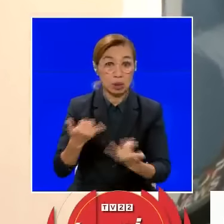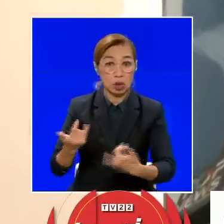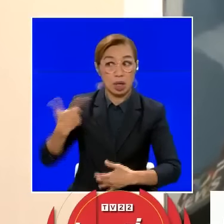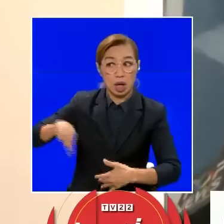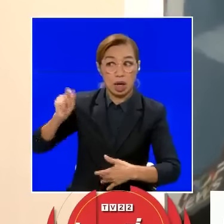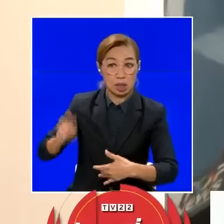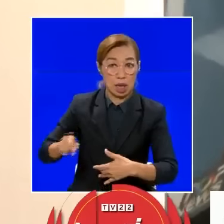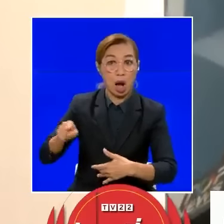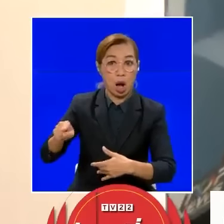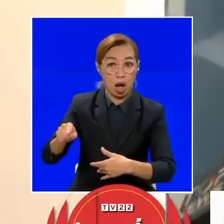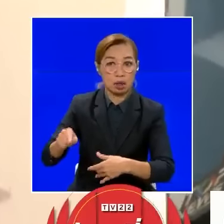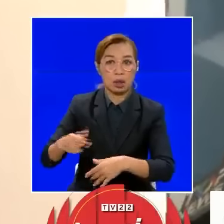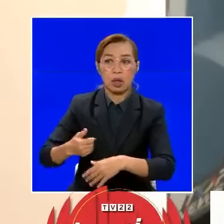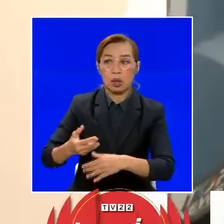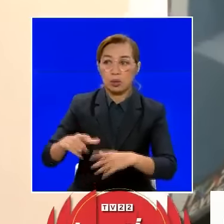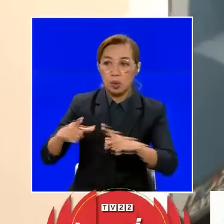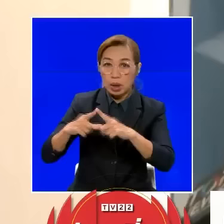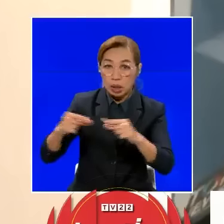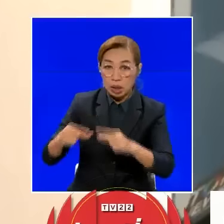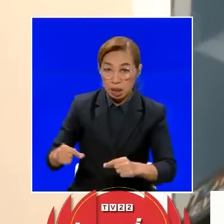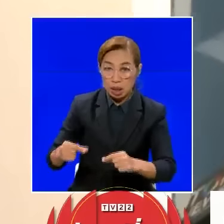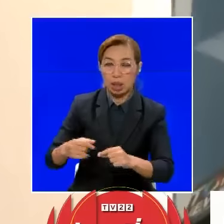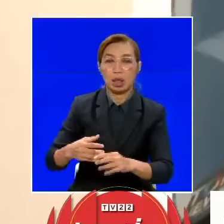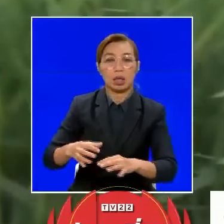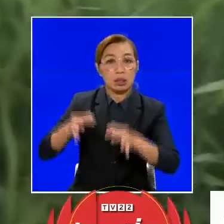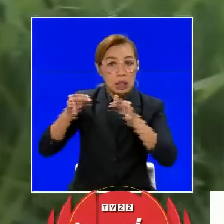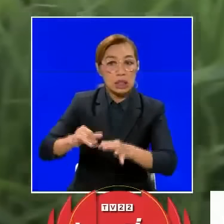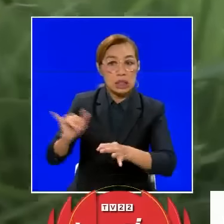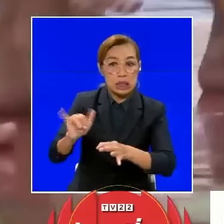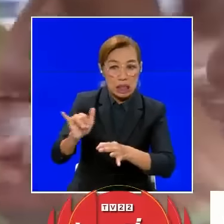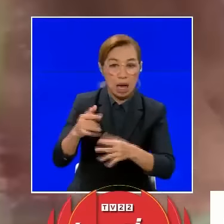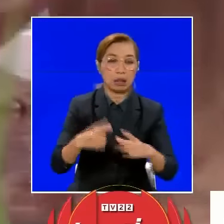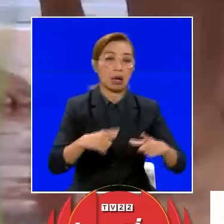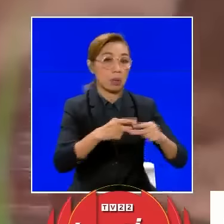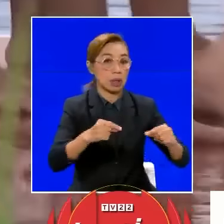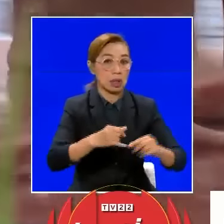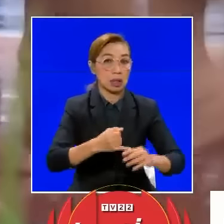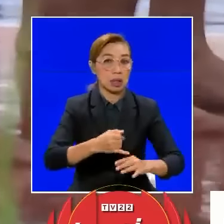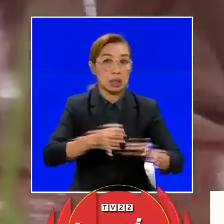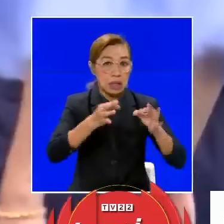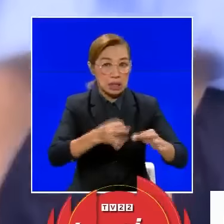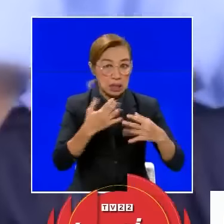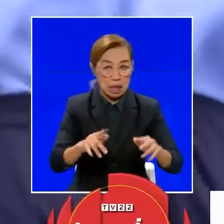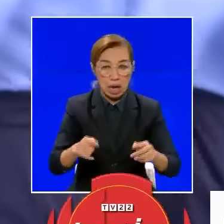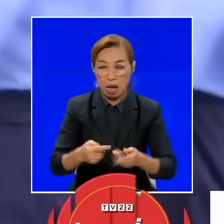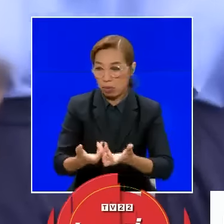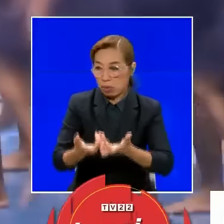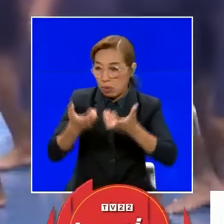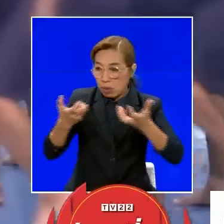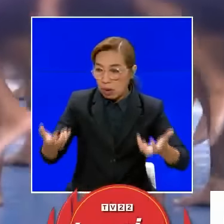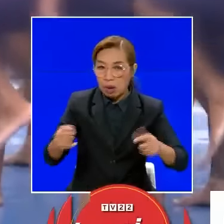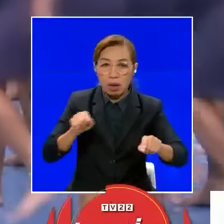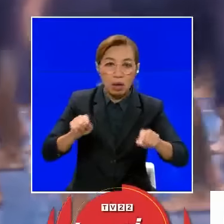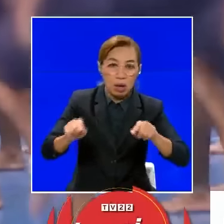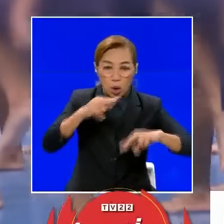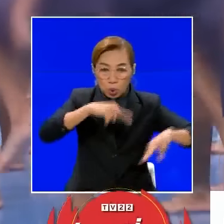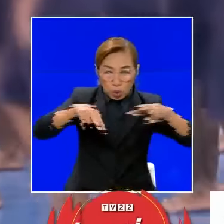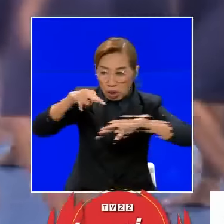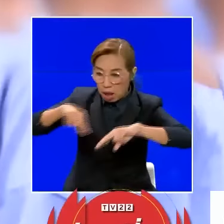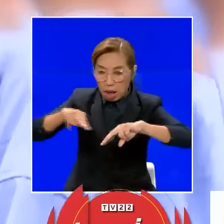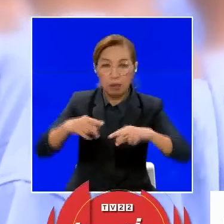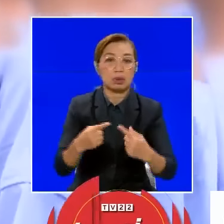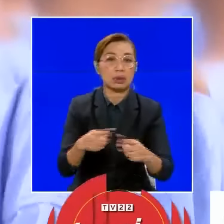สินถึงที่สุดกับคดีที่ตัดสินเด็ดขาดแล้วอันนี้ต้องปฏิบัติไม่เหมือนกันก็จะมีการแยกการดูแลในเรือนจำนะครับซึ่ง